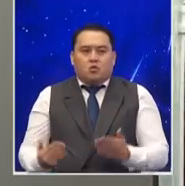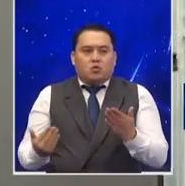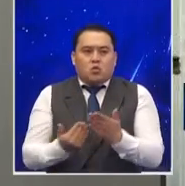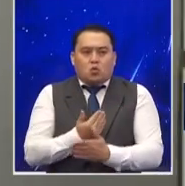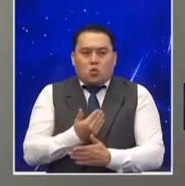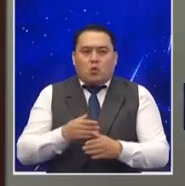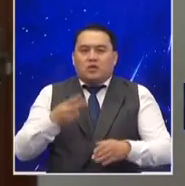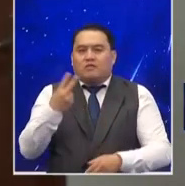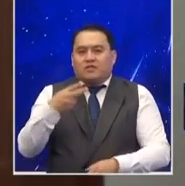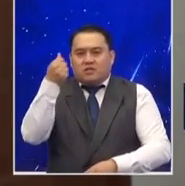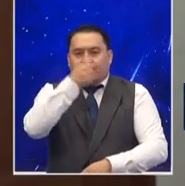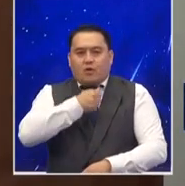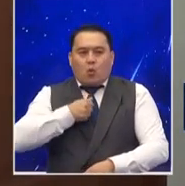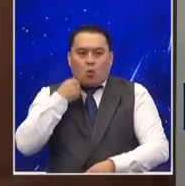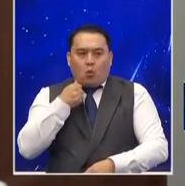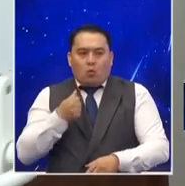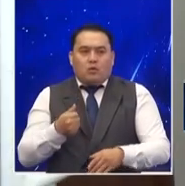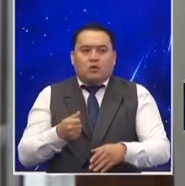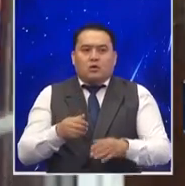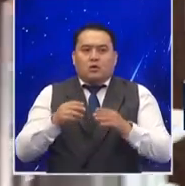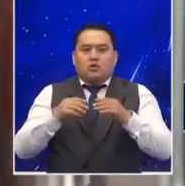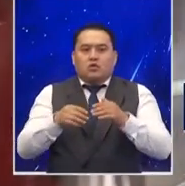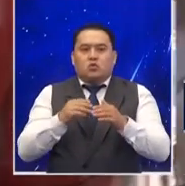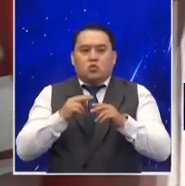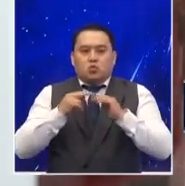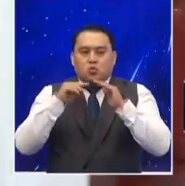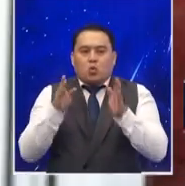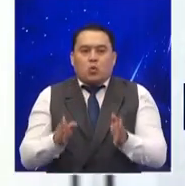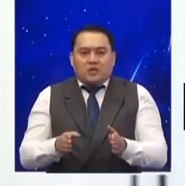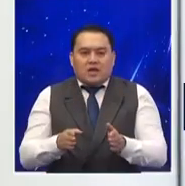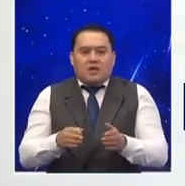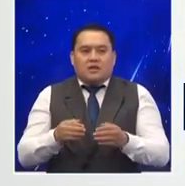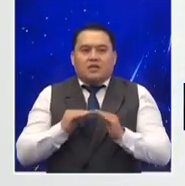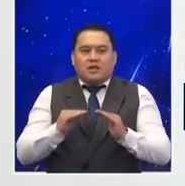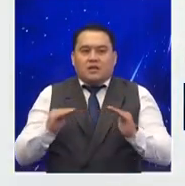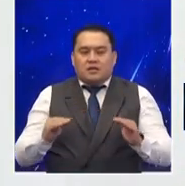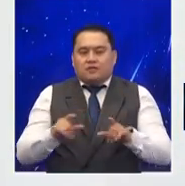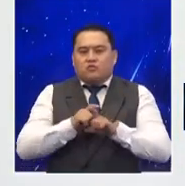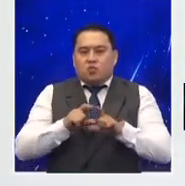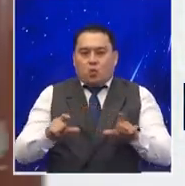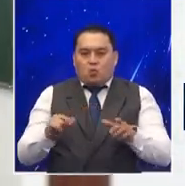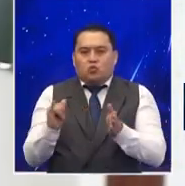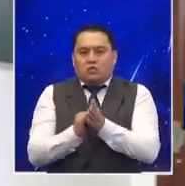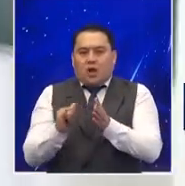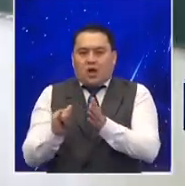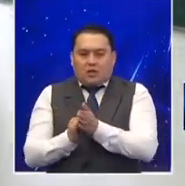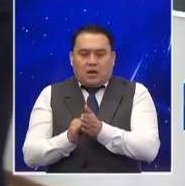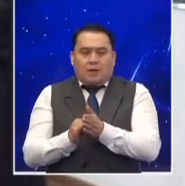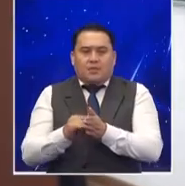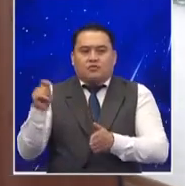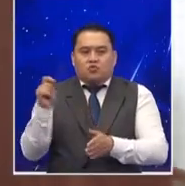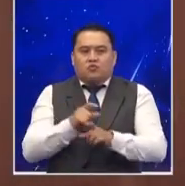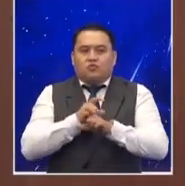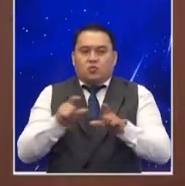тренд 2020 года – бактерицидный туннель для дезинфекции учащихся и учеников, как и положено, установлен при входе в